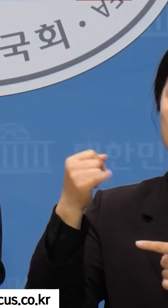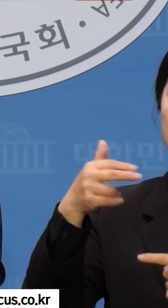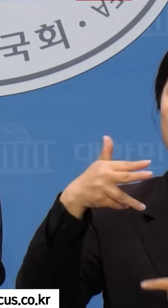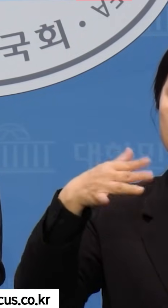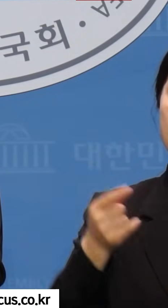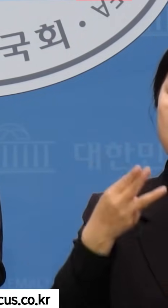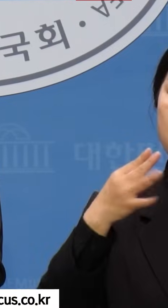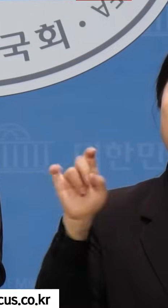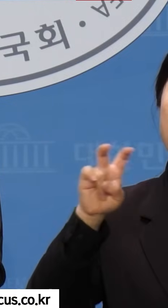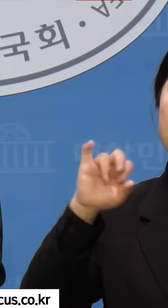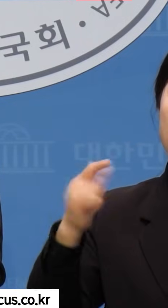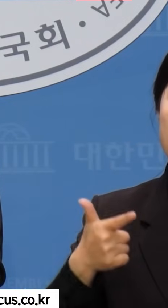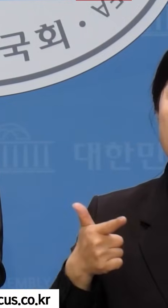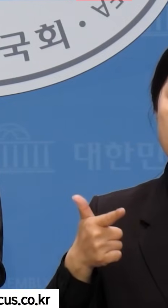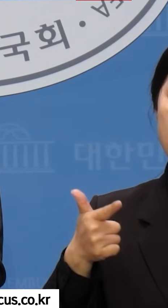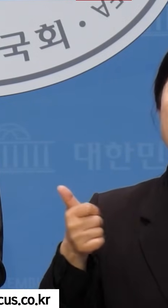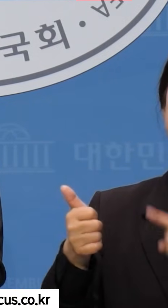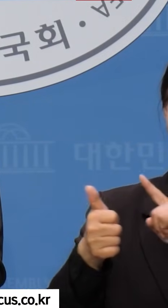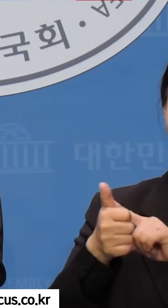최태민의 처,